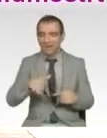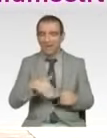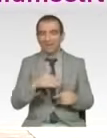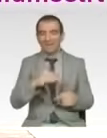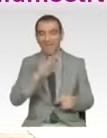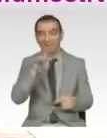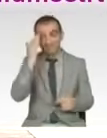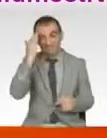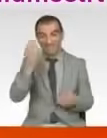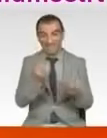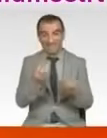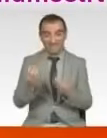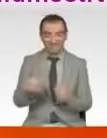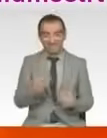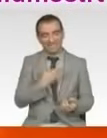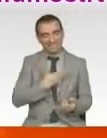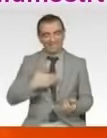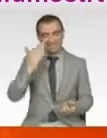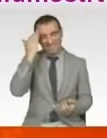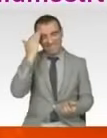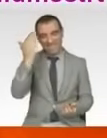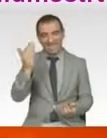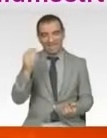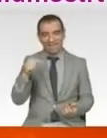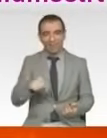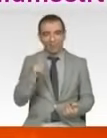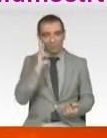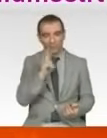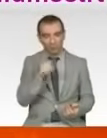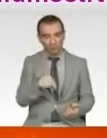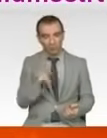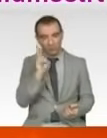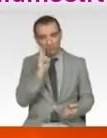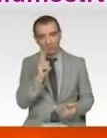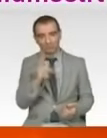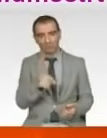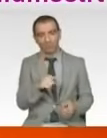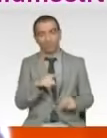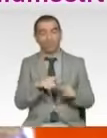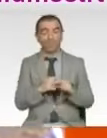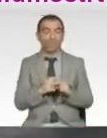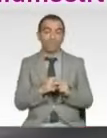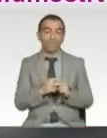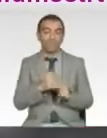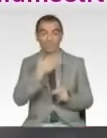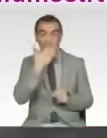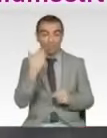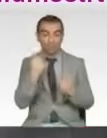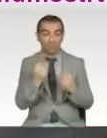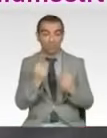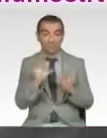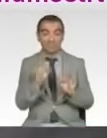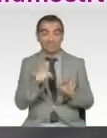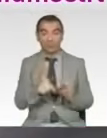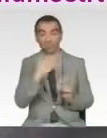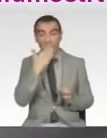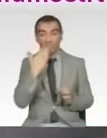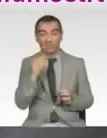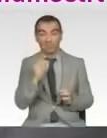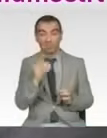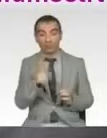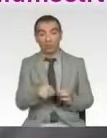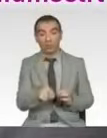buradan çok kalabalıklar. Sevgiler, selamlar. Evet, sayayım yana şimdi. Evet, şimdi bunu da gösterelim mi sevgili Ayşen? Tamam. Oruç tutucu kim bu Ramazan?